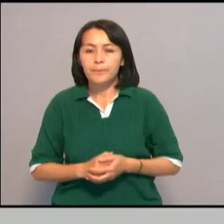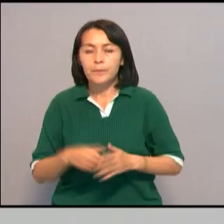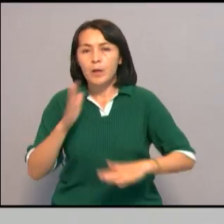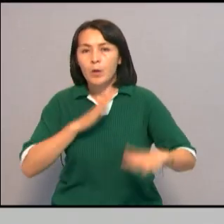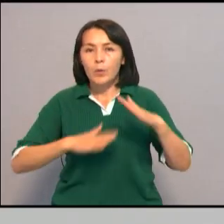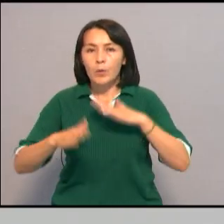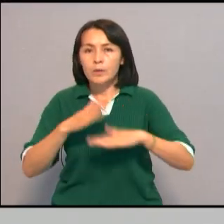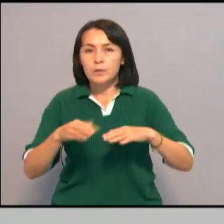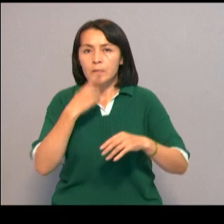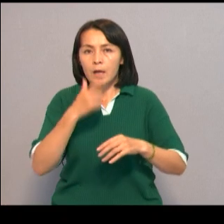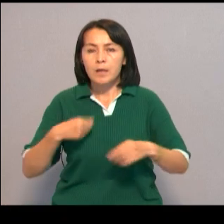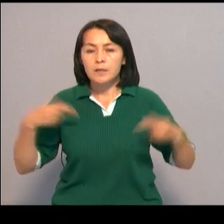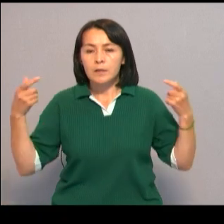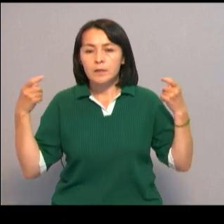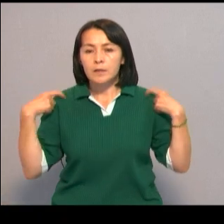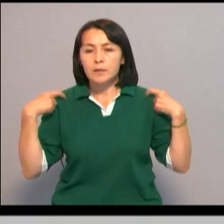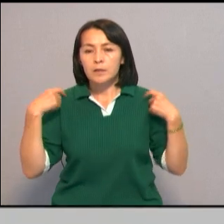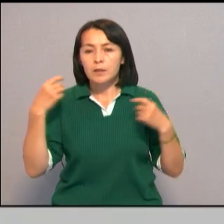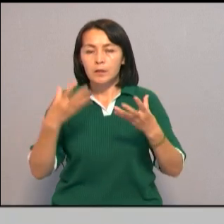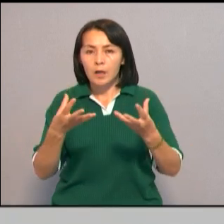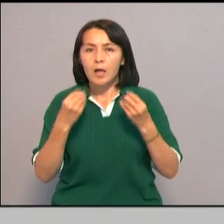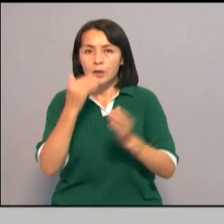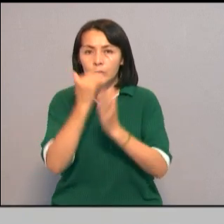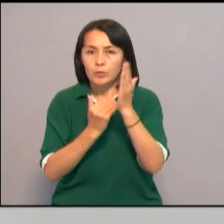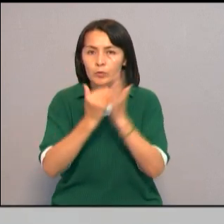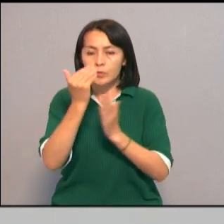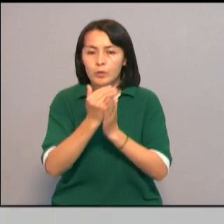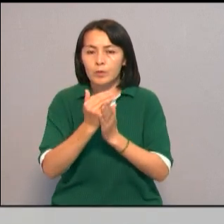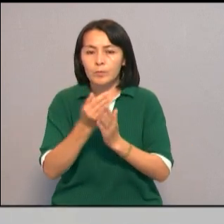Қуаныштымын, кезекті әскери шен алу деген ол енді